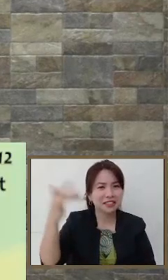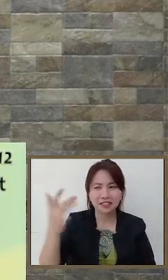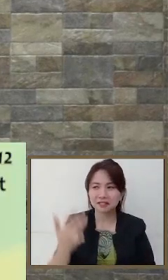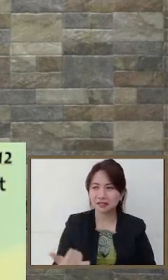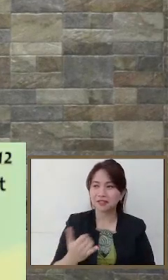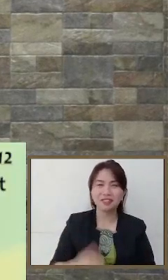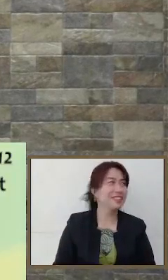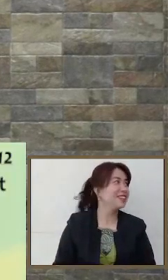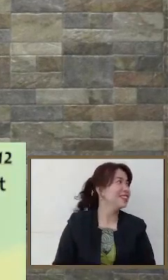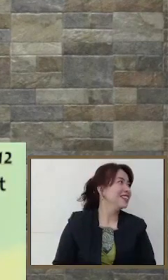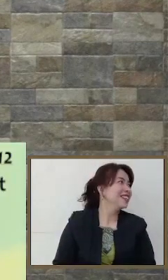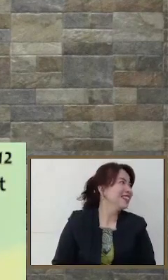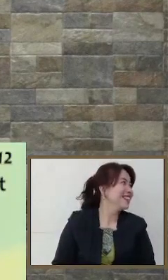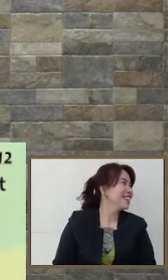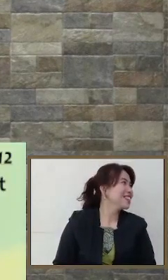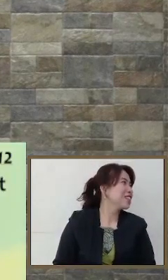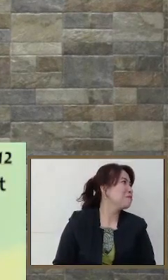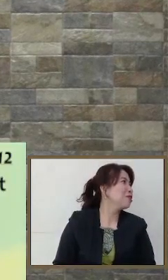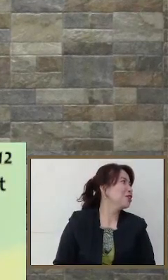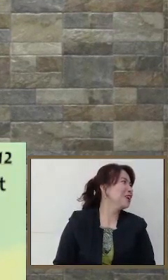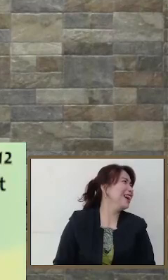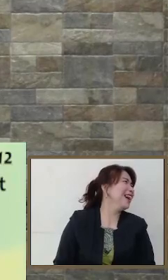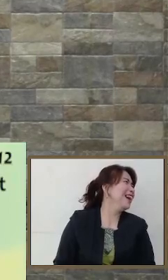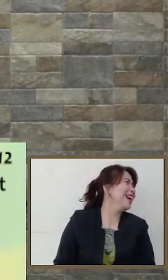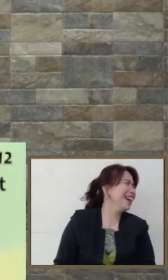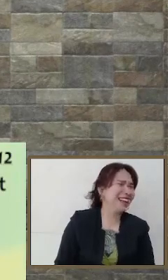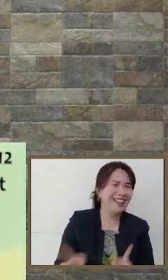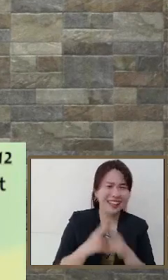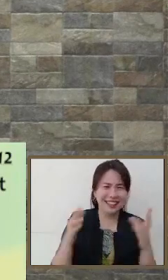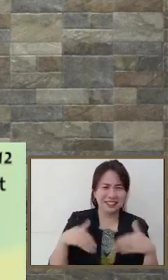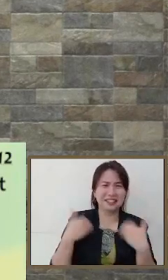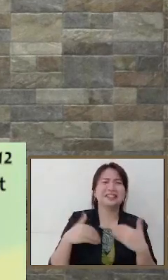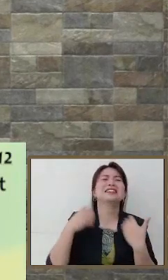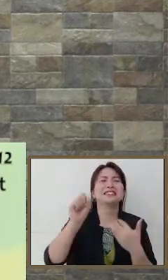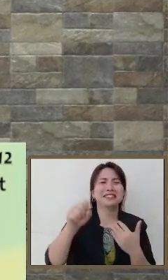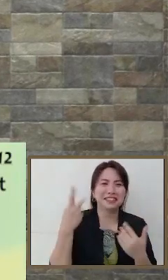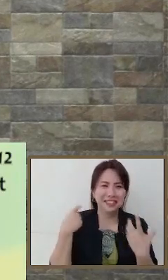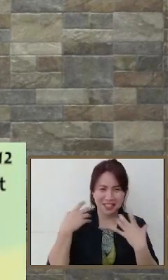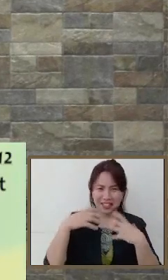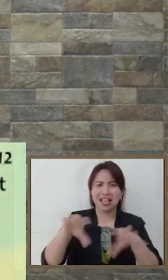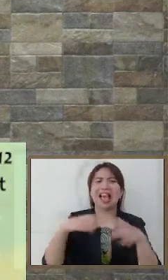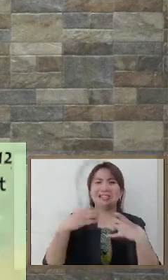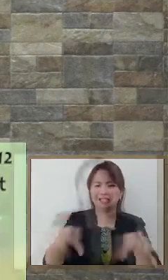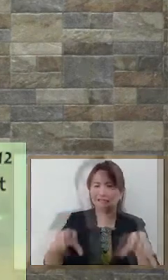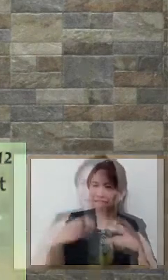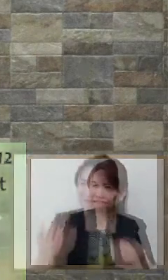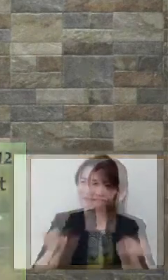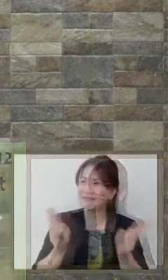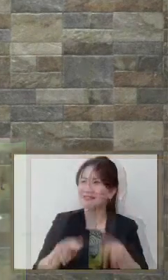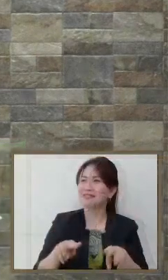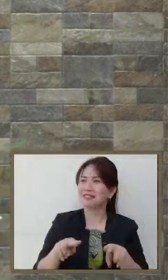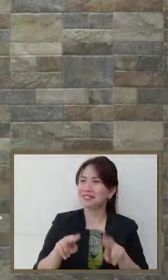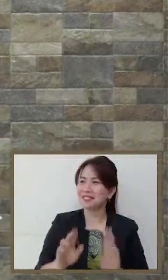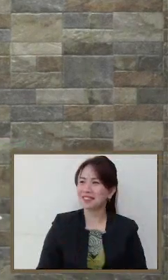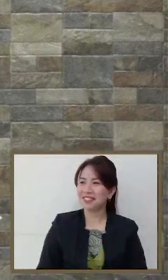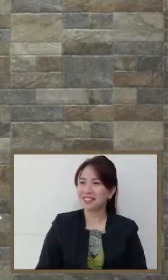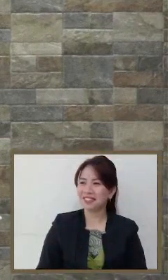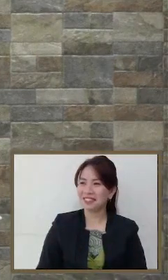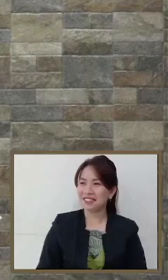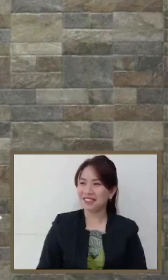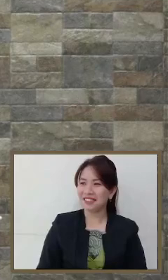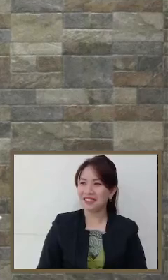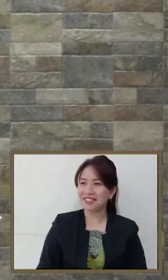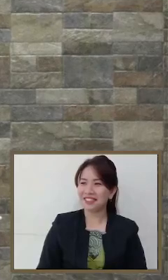mo ang bata-bata mo pa may chance pa naman bihira yung